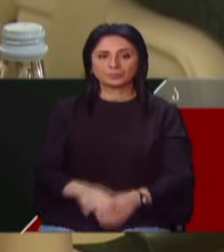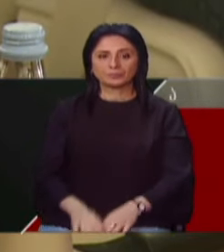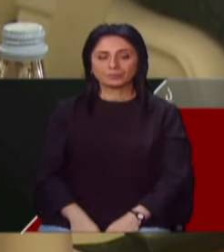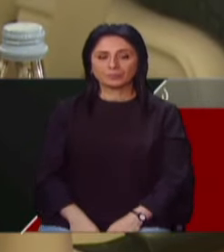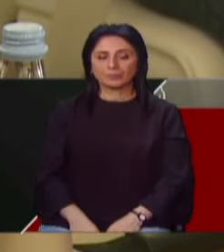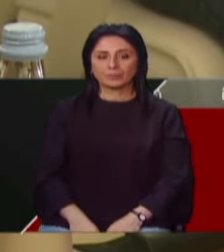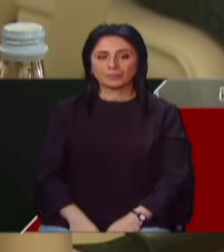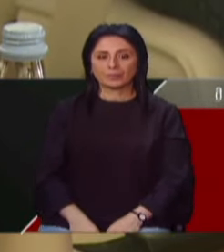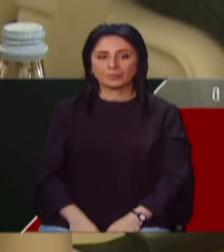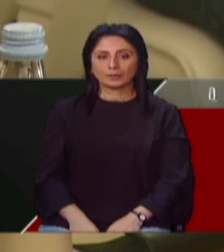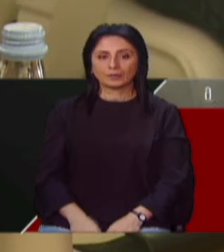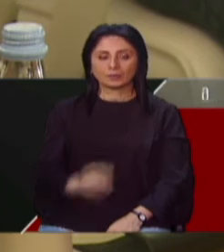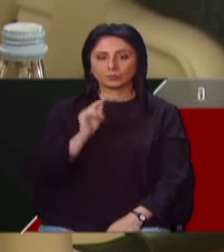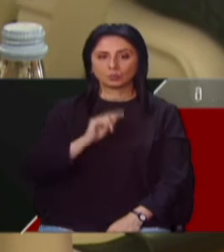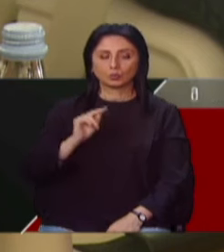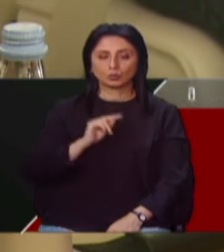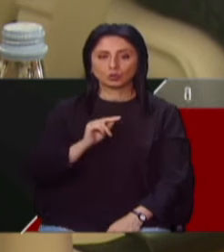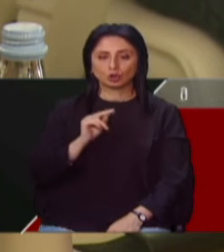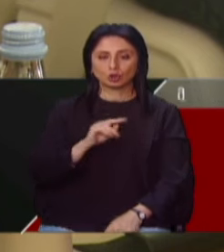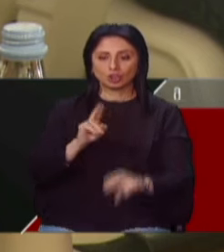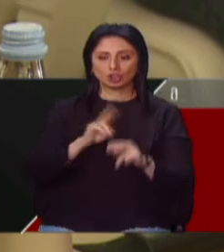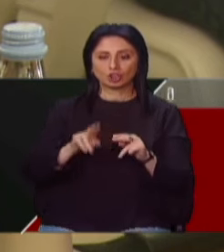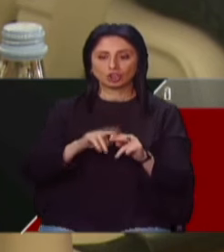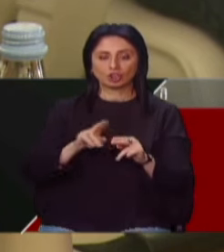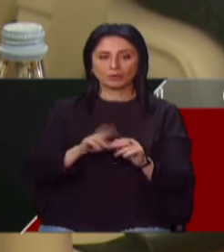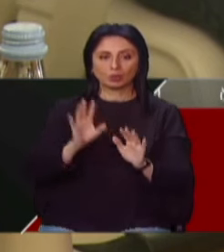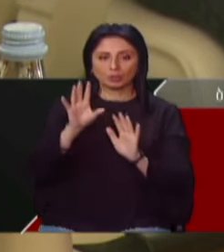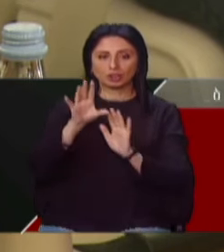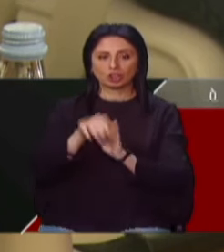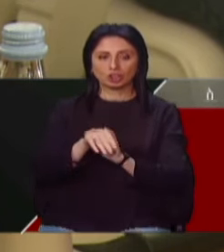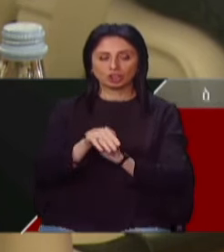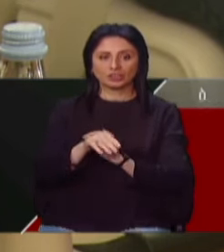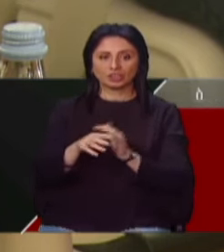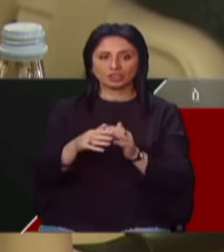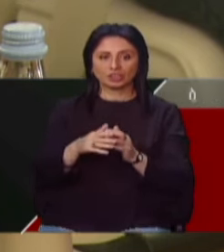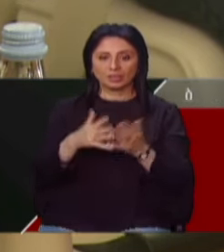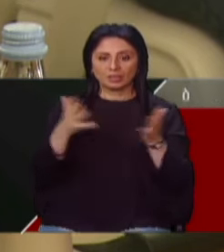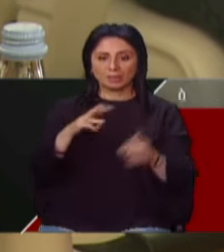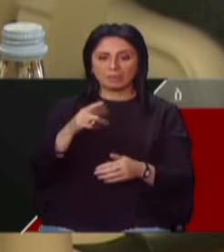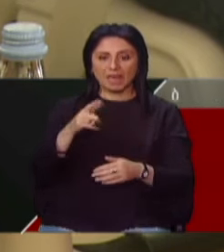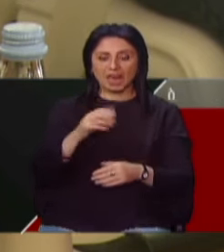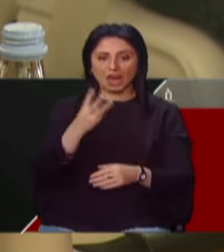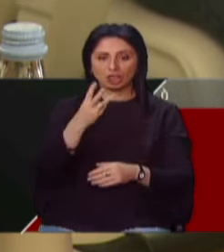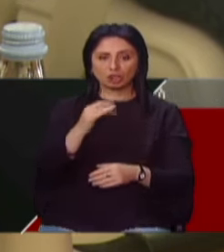დაწყებული გვაქვს მუშაობა და შემოდგომაზე შევა დიდი მეგაშოუ